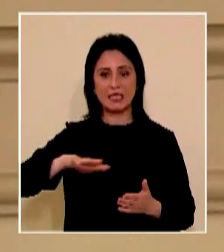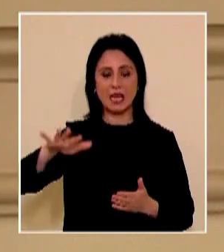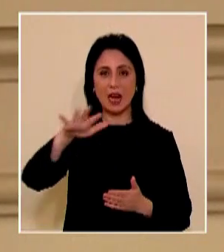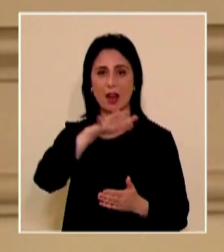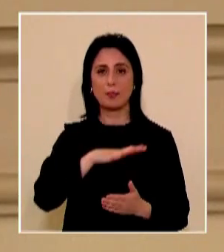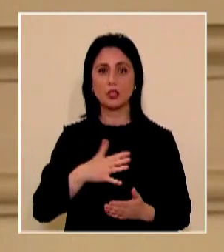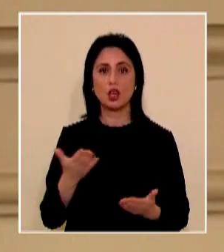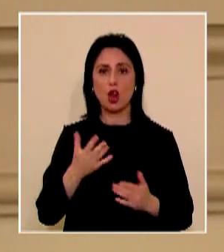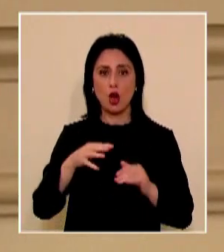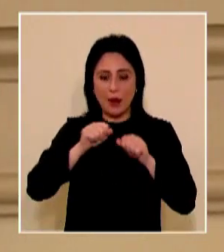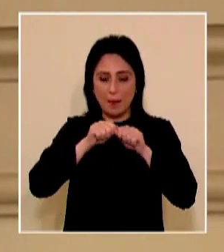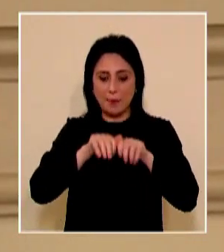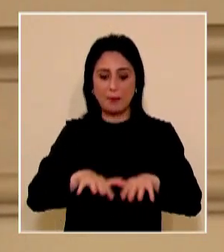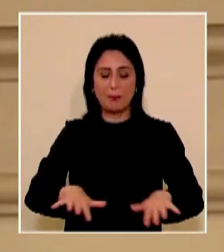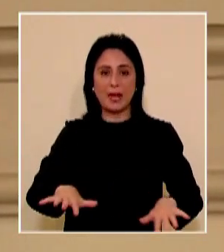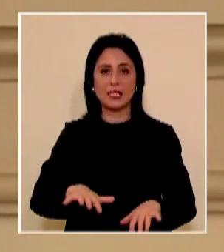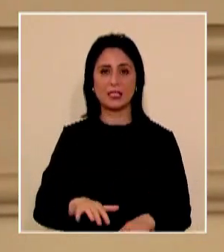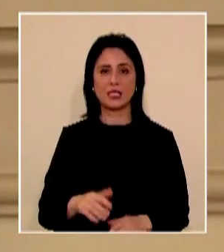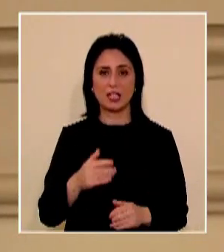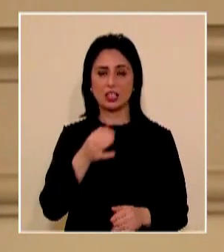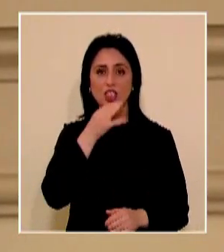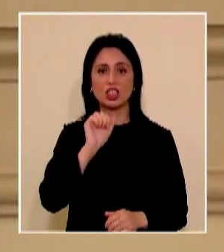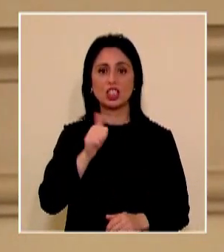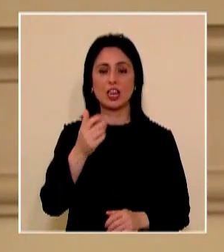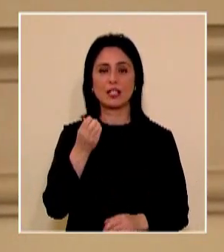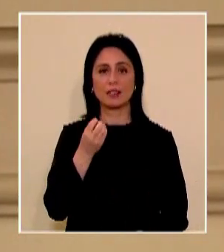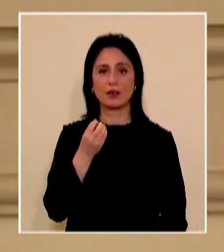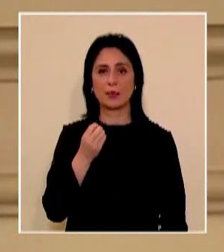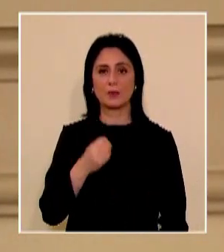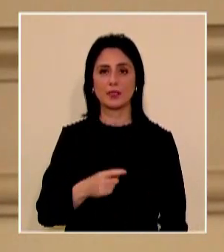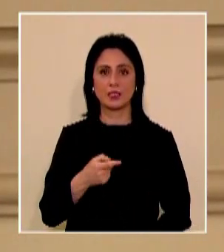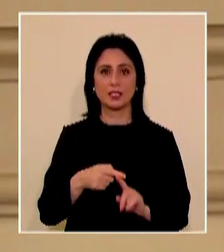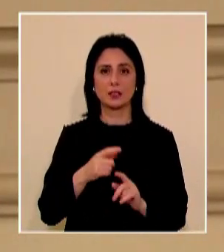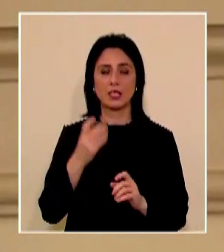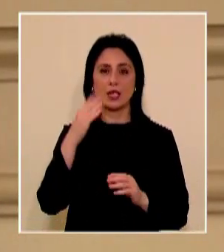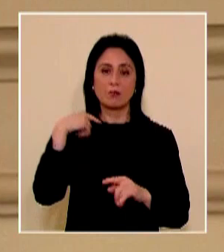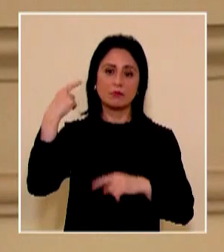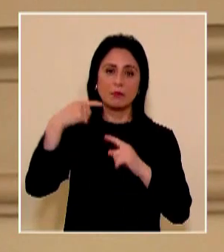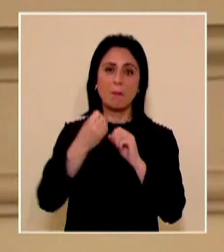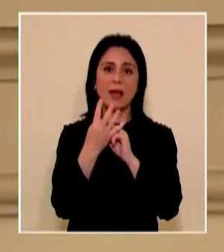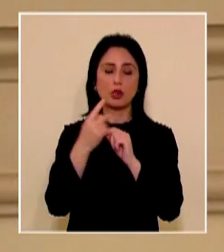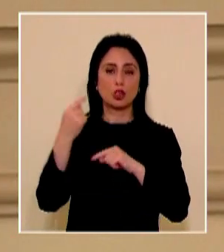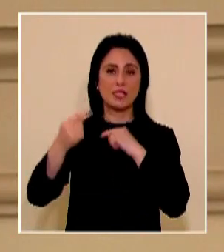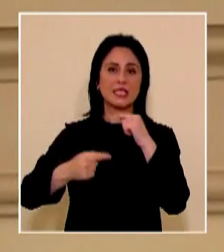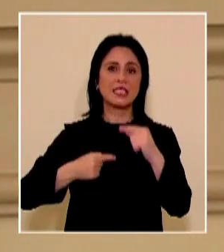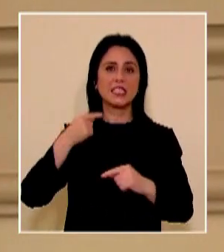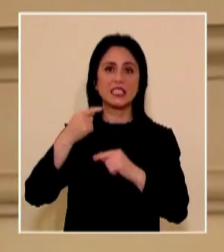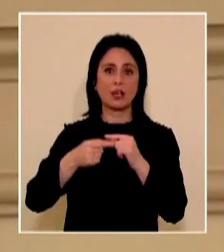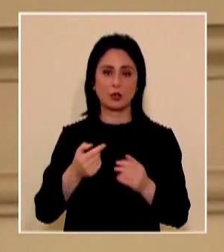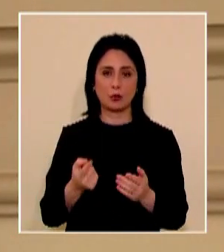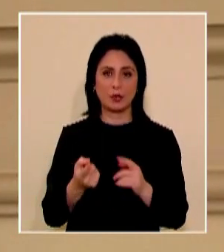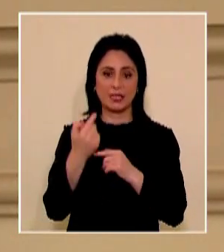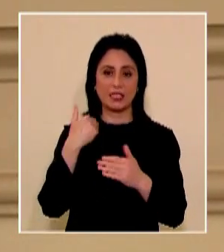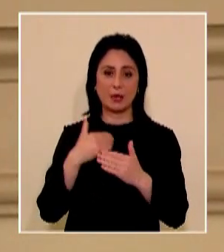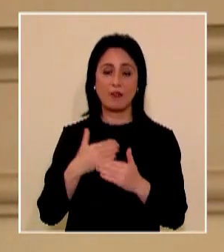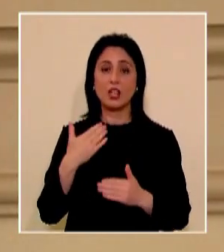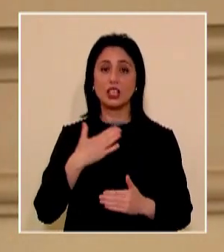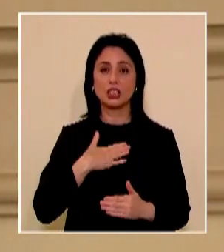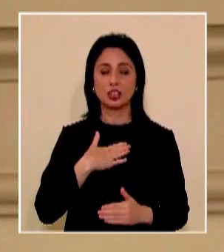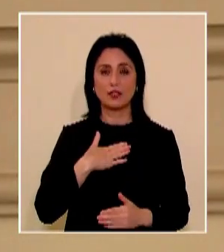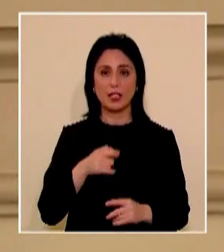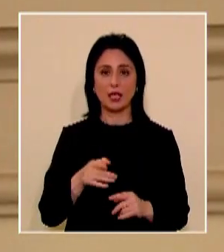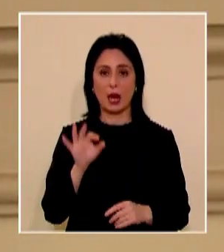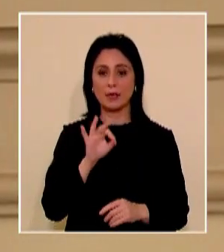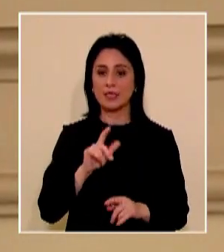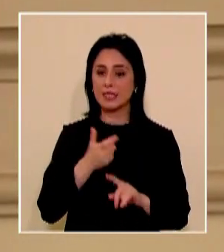A więc proszę państwa, no, robi to rzeczywiście ogromne wrażenie. 14 wieków